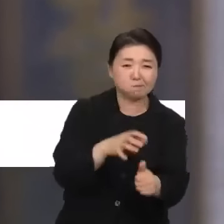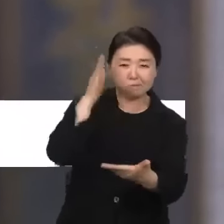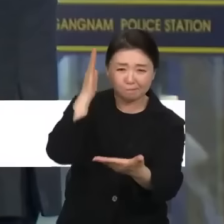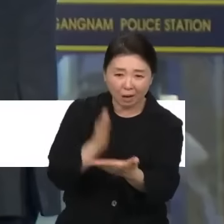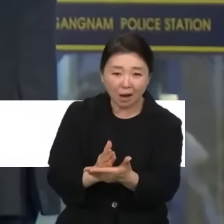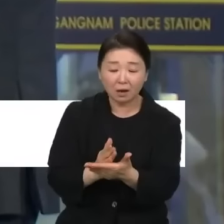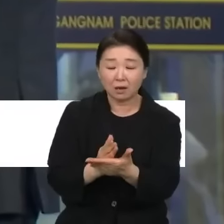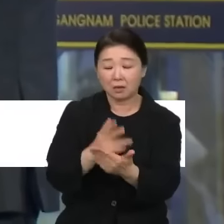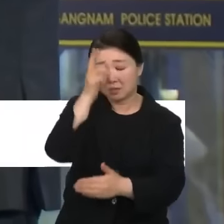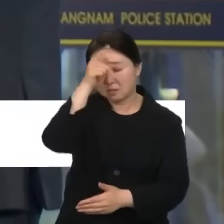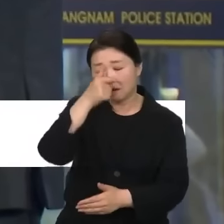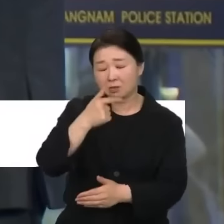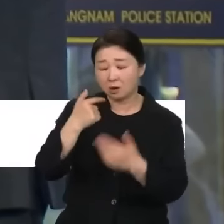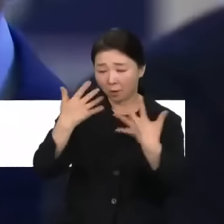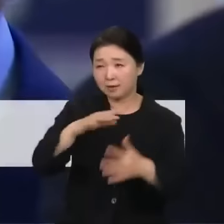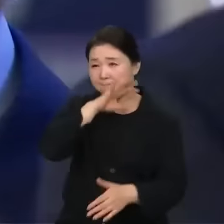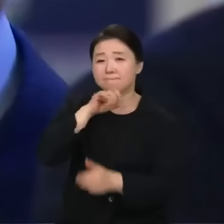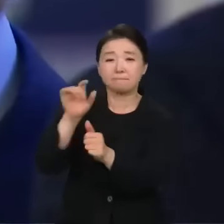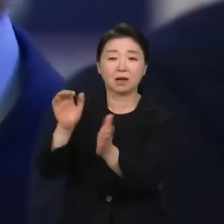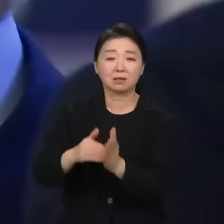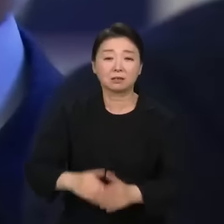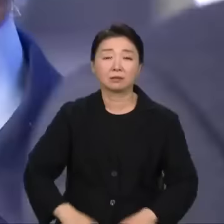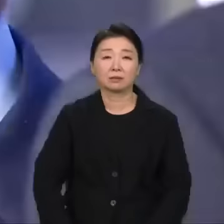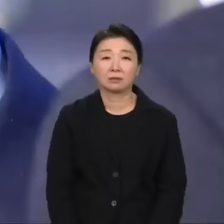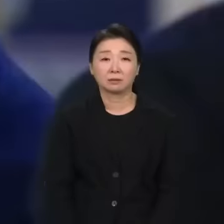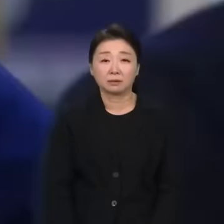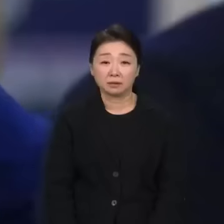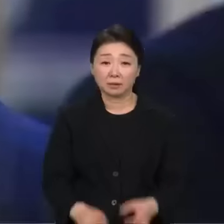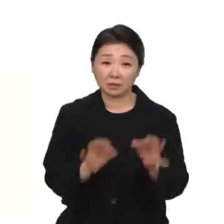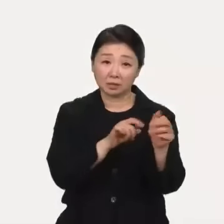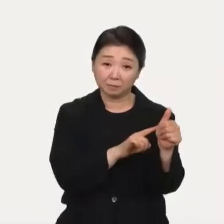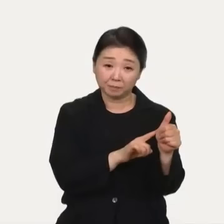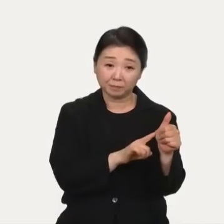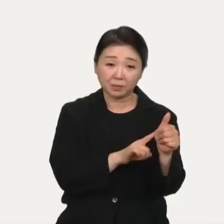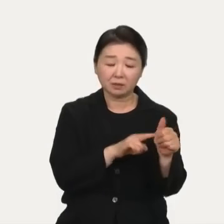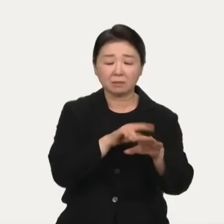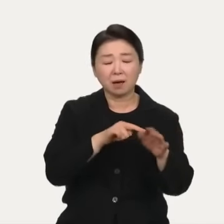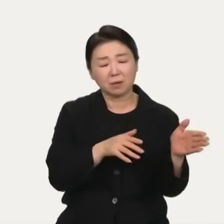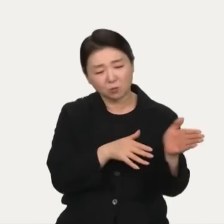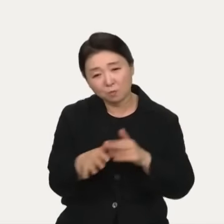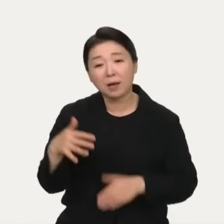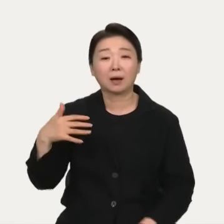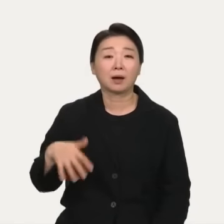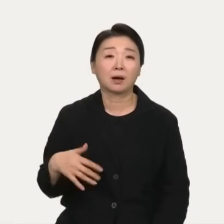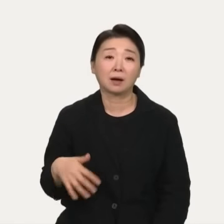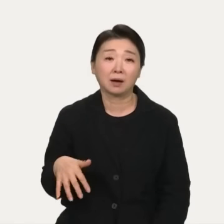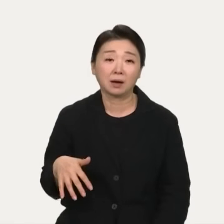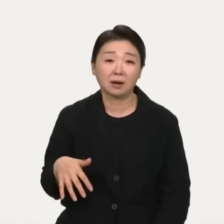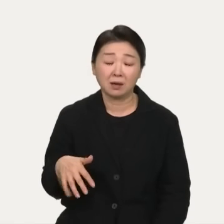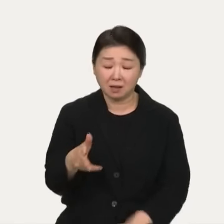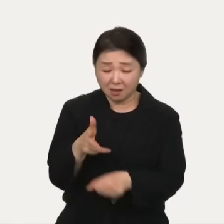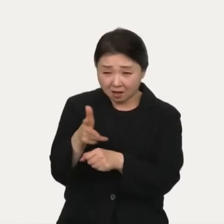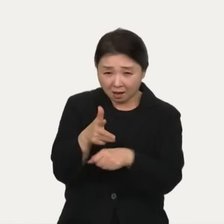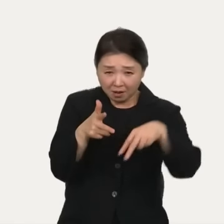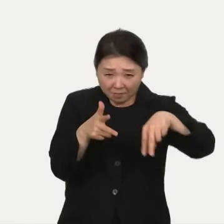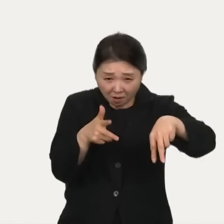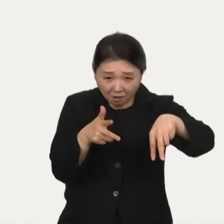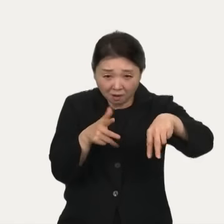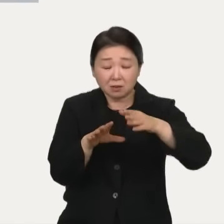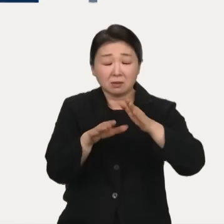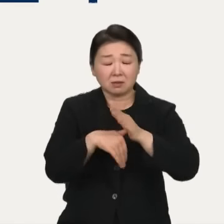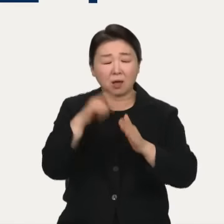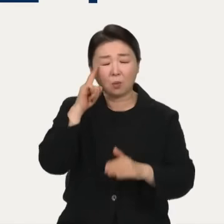취지로 경찰에 강하게 항의한 걸로 파악됩니다. 김 씨는 아직 마음의 준비가 안 됐다면서 카메라 앞에 설 거면